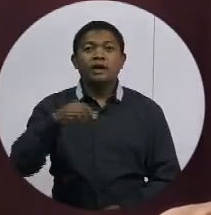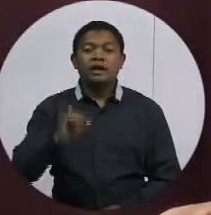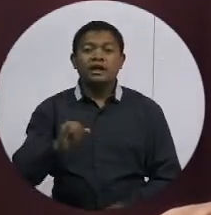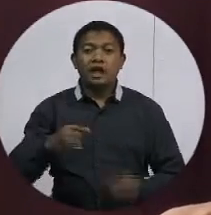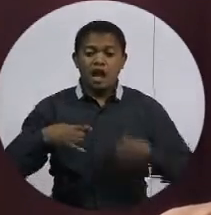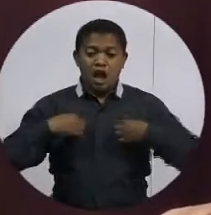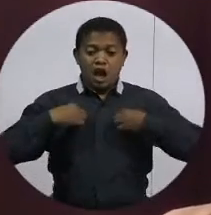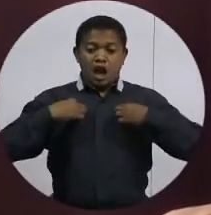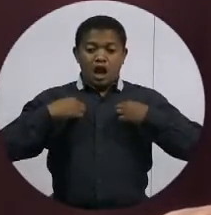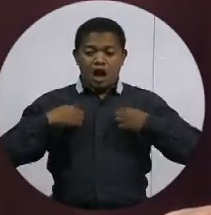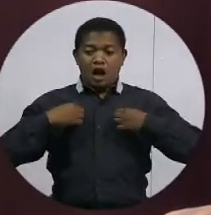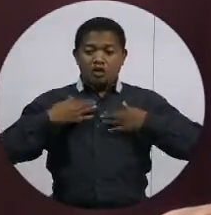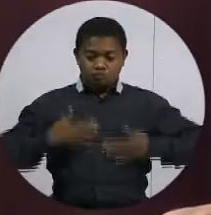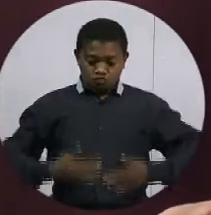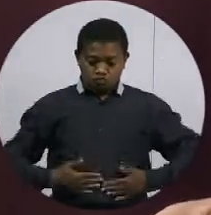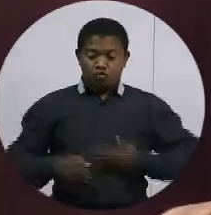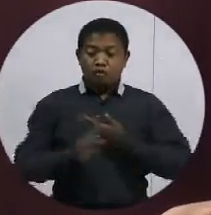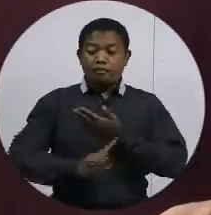combinaison, lunette,